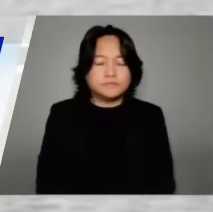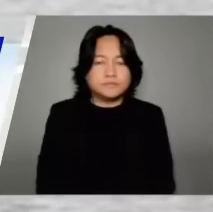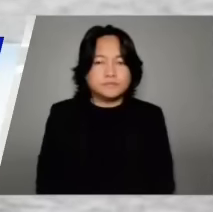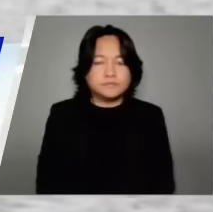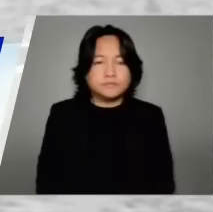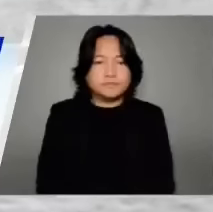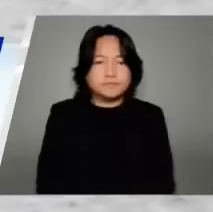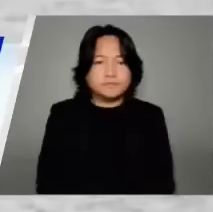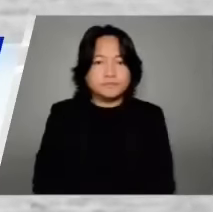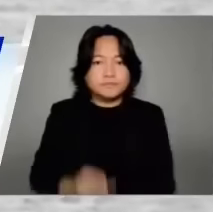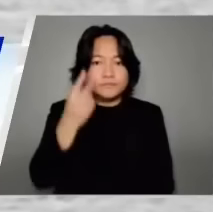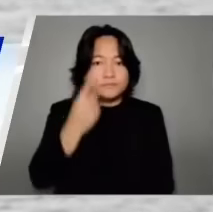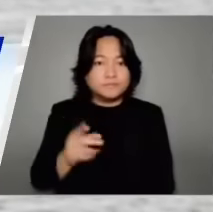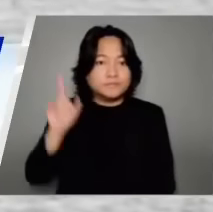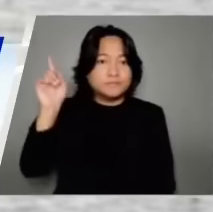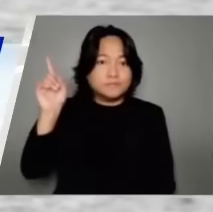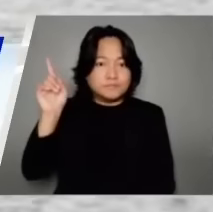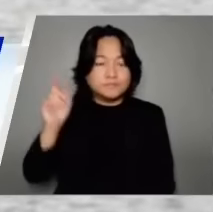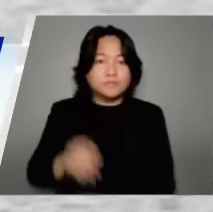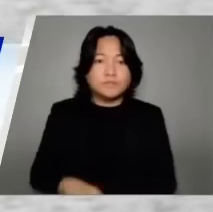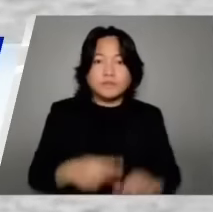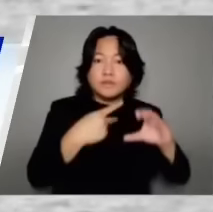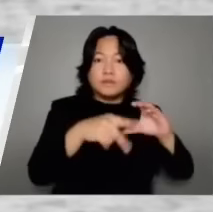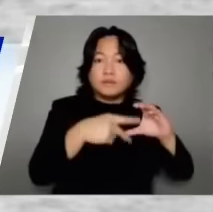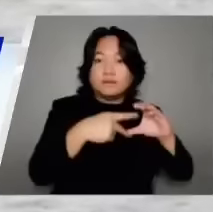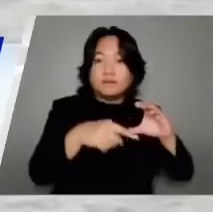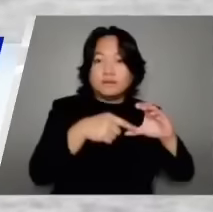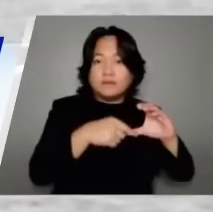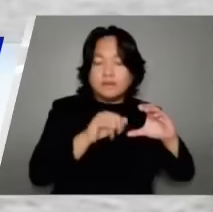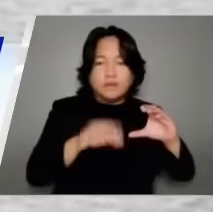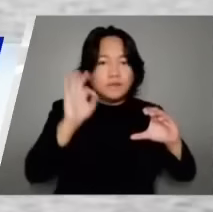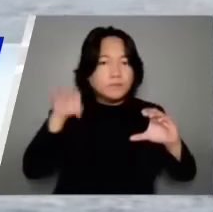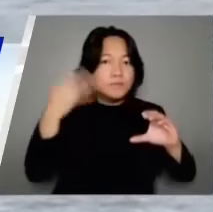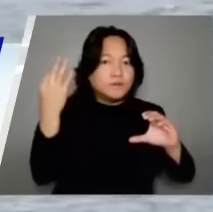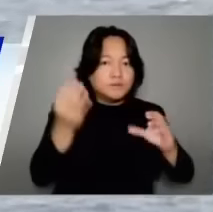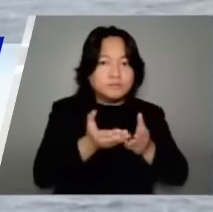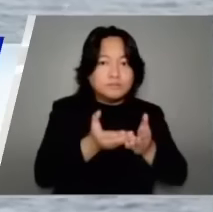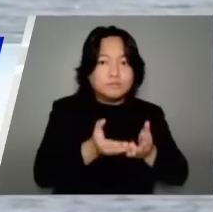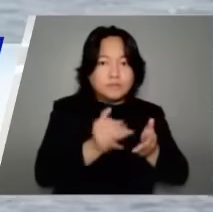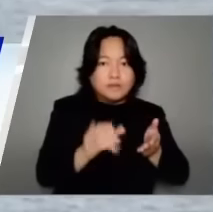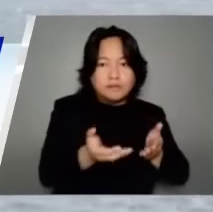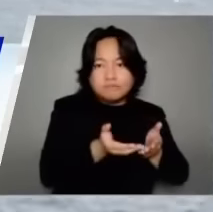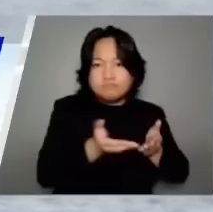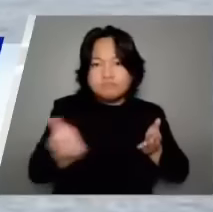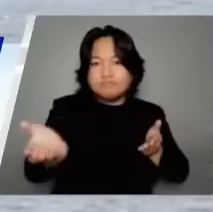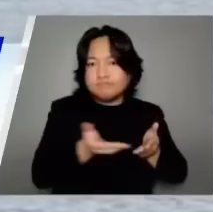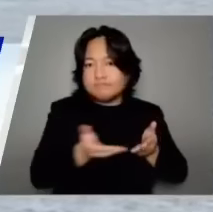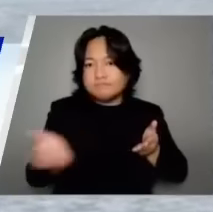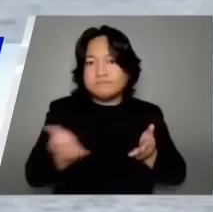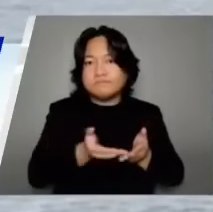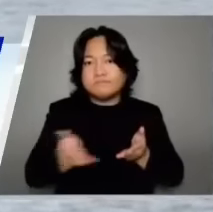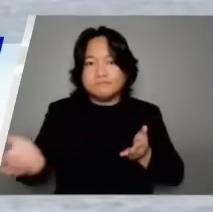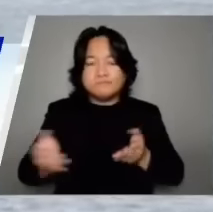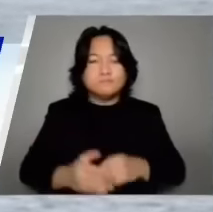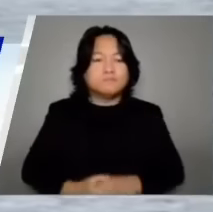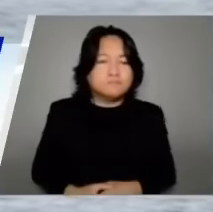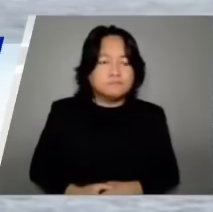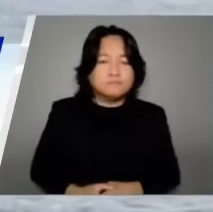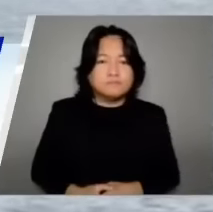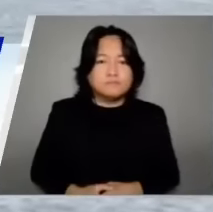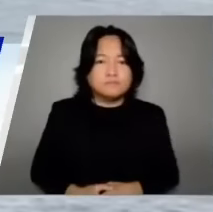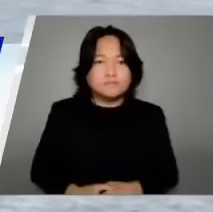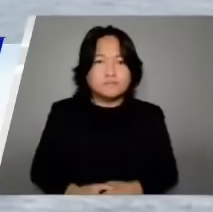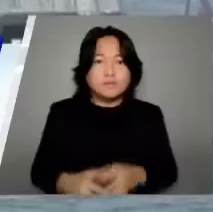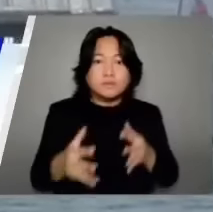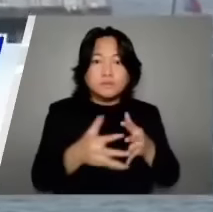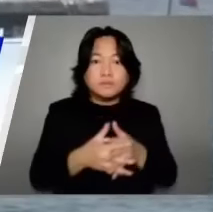Isa-isang umalis ng Puerto Princesa City ang French frigate na Van Damier, ang dambuhalang landing dock ship na USS Harper's Ferry